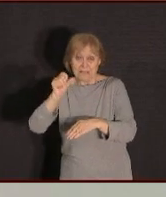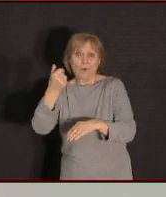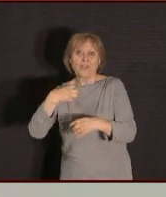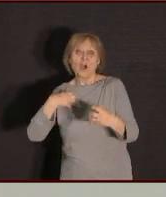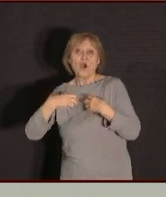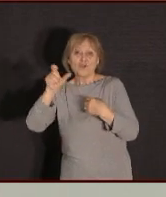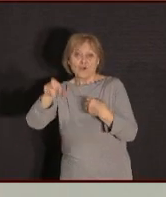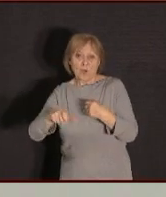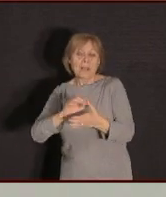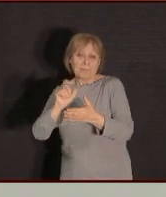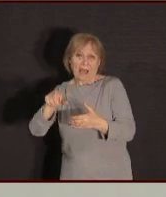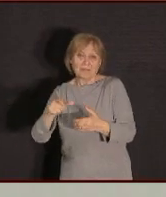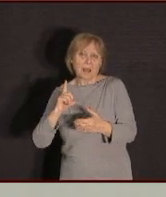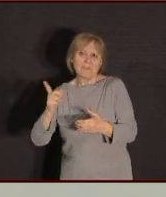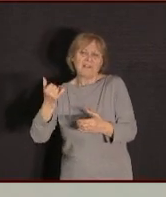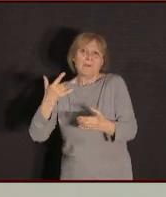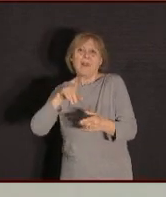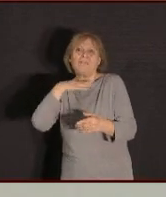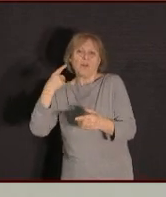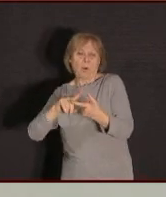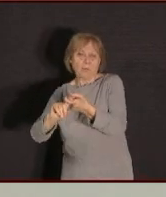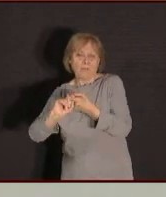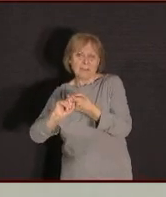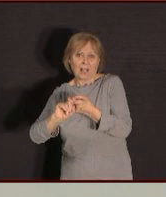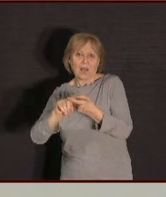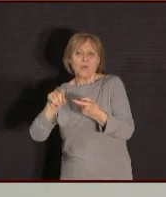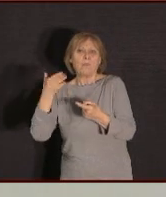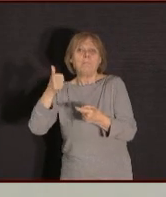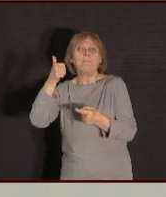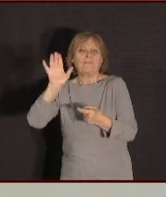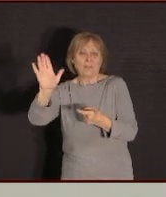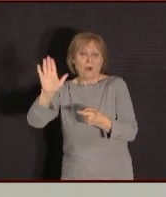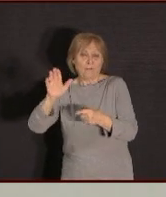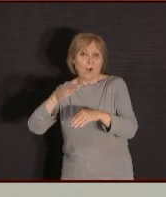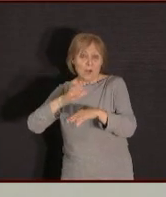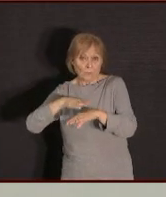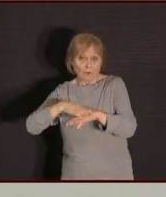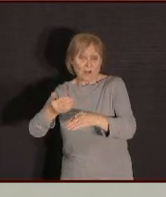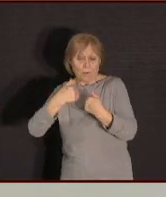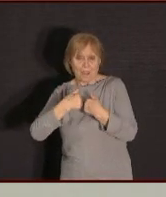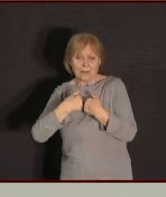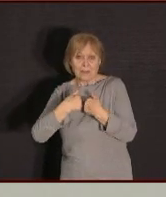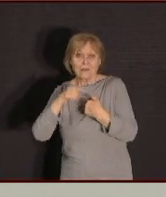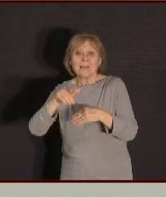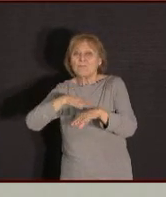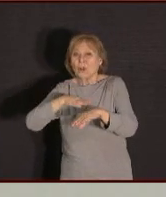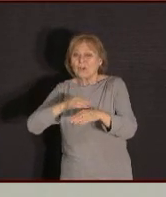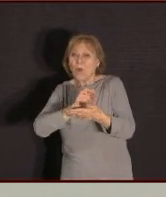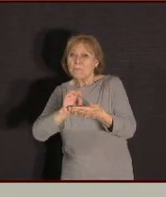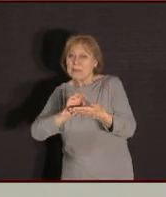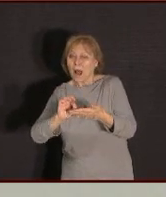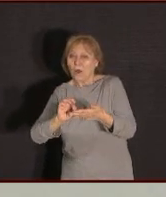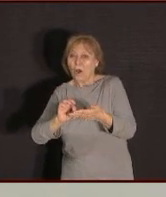sošolca, prijatelja, s katerim sicer nisem bila toliko povezana. To je bilo njegovo prvo sporočilo po telefonu meni in v tistem sporočilu je